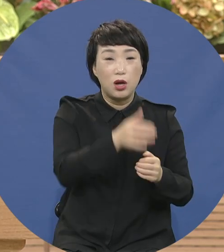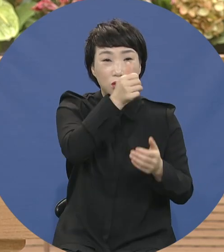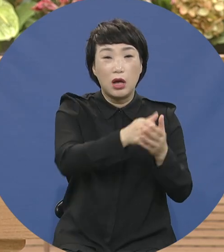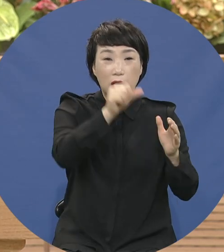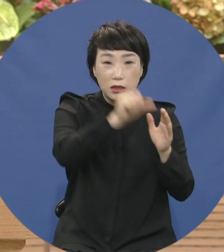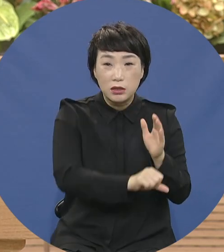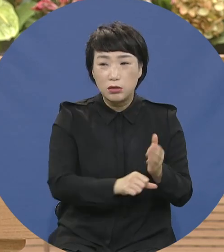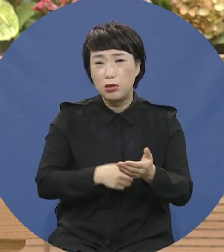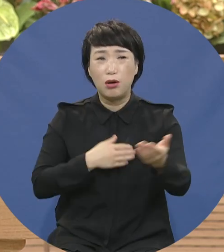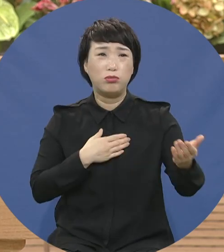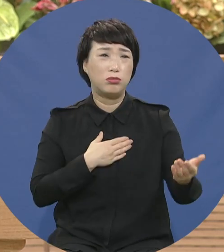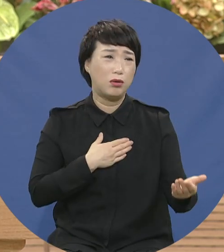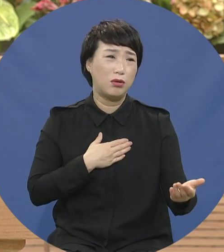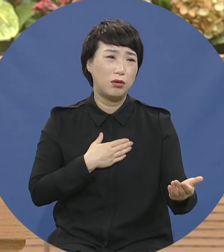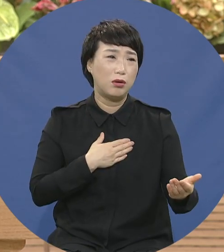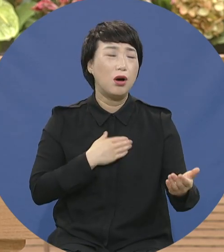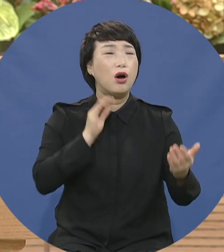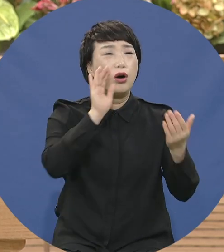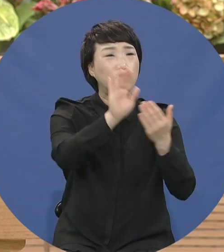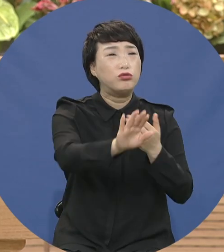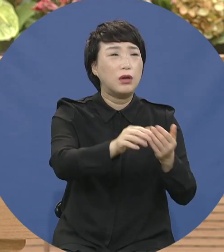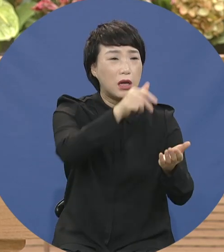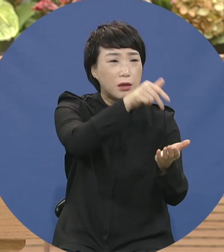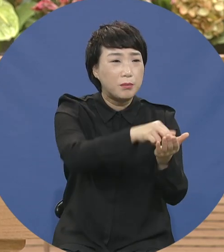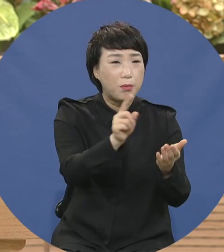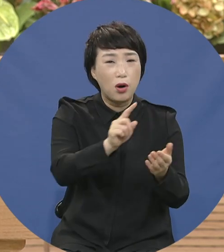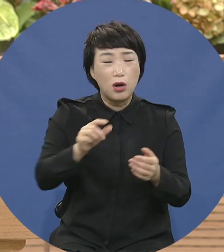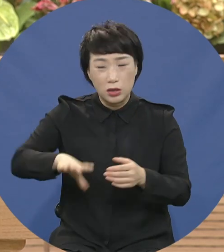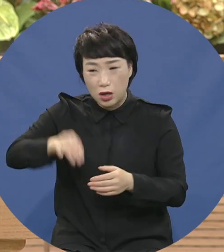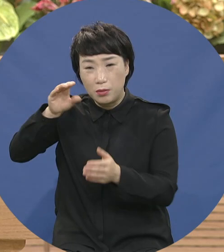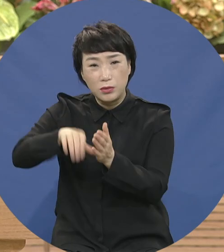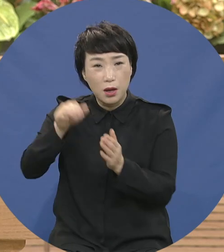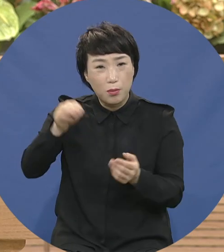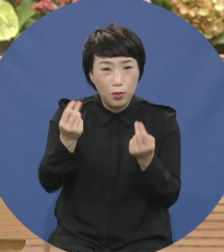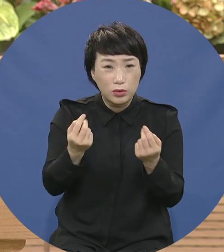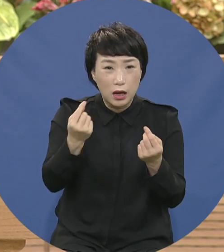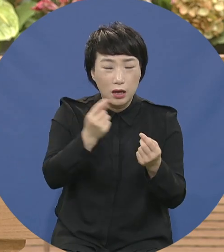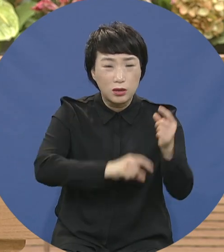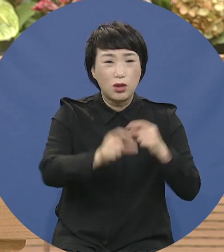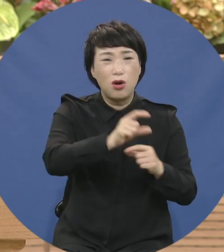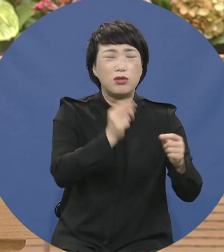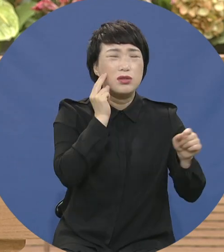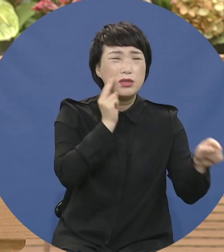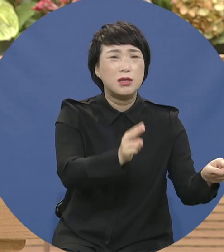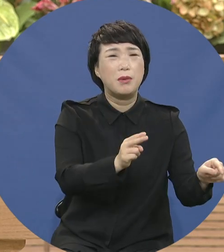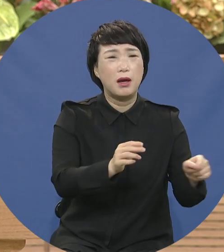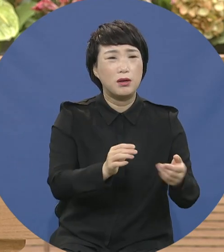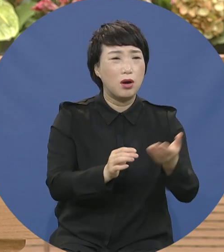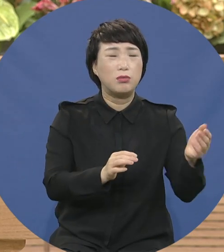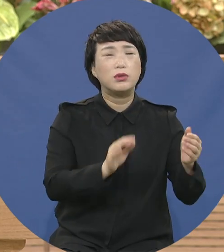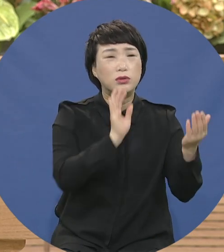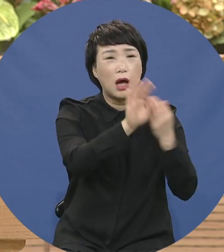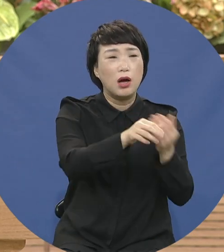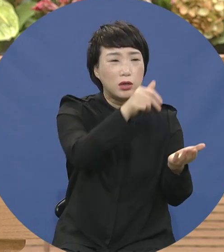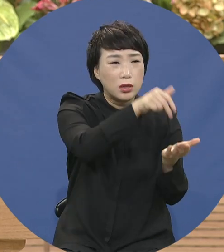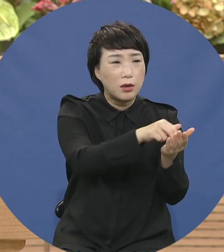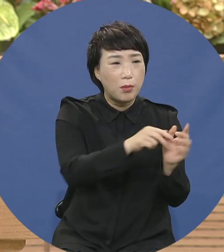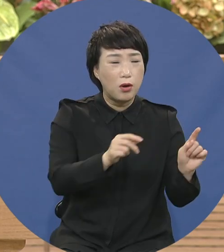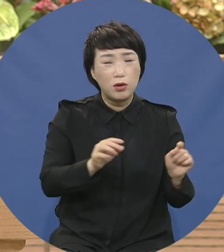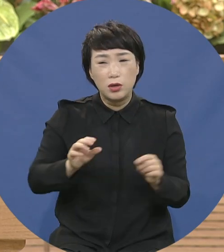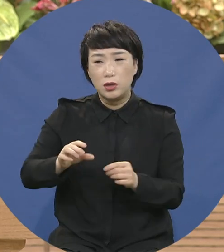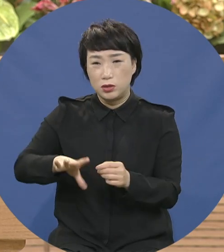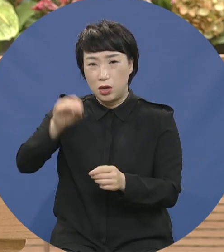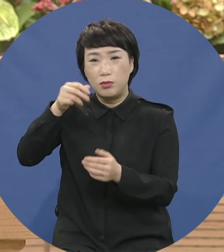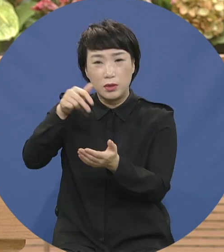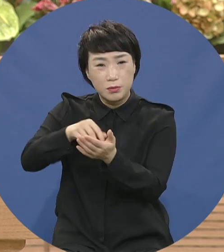지면 나중 형편이 처음보다 심하리니, 나중 형편이 처음보다 심하리니,